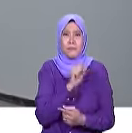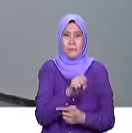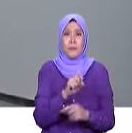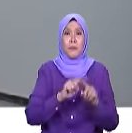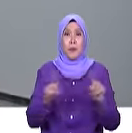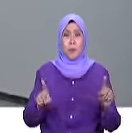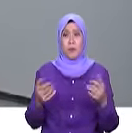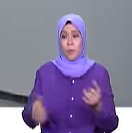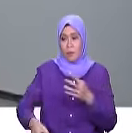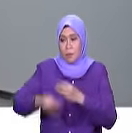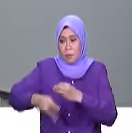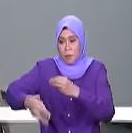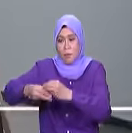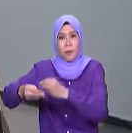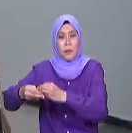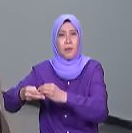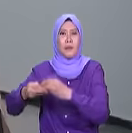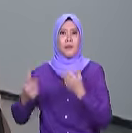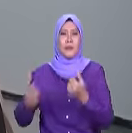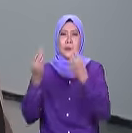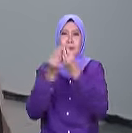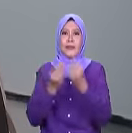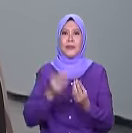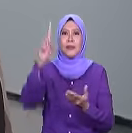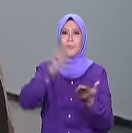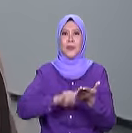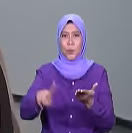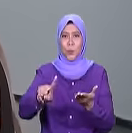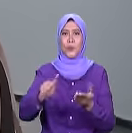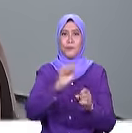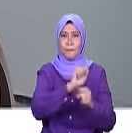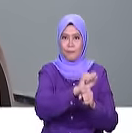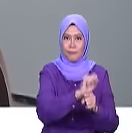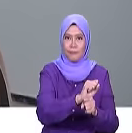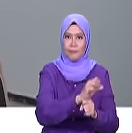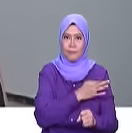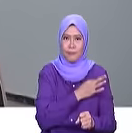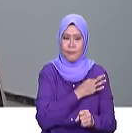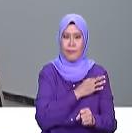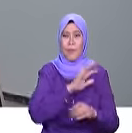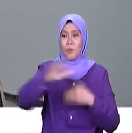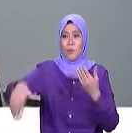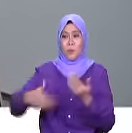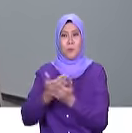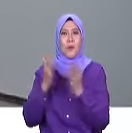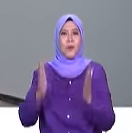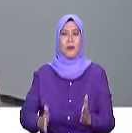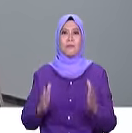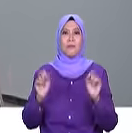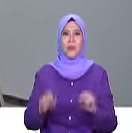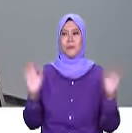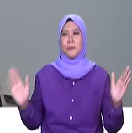bila dah bertambah macam ni, kita akan buat penggiliran dalam seminggu dia akan bertugas supaya semua orang dapat merasakan